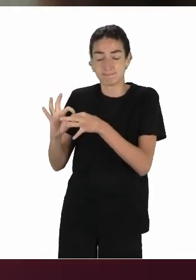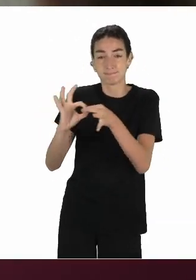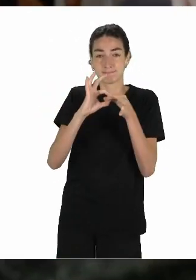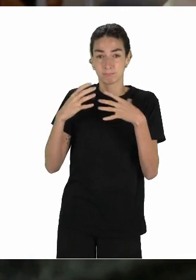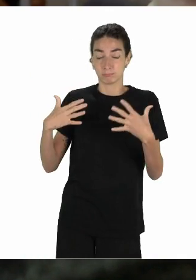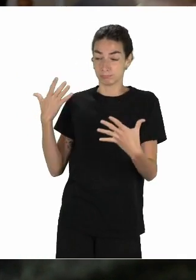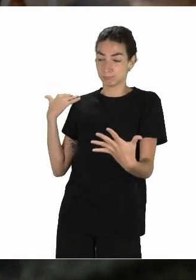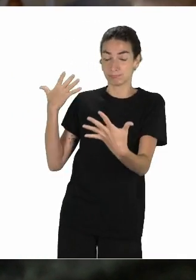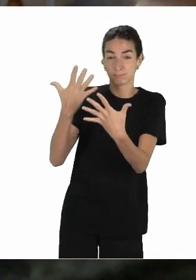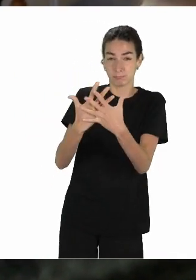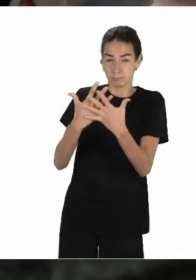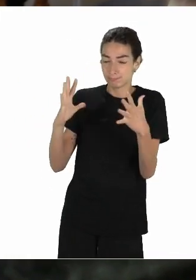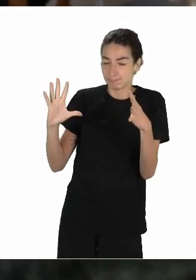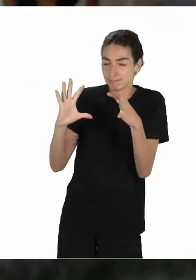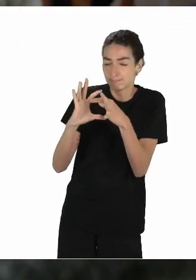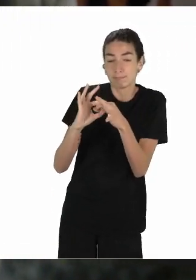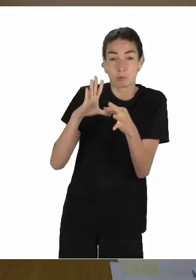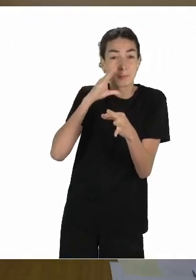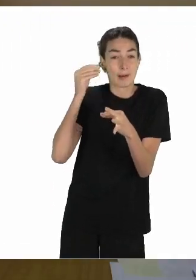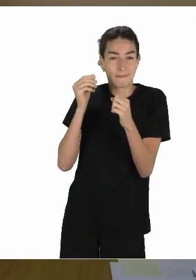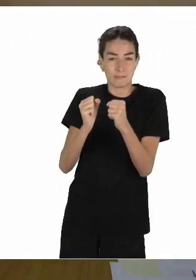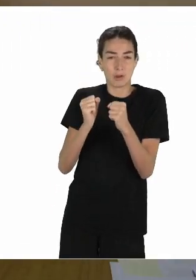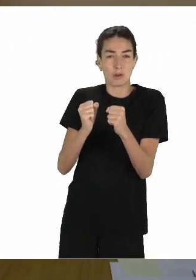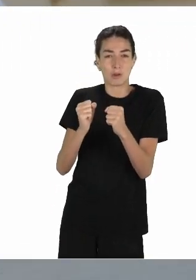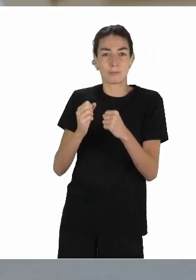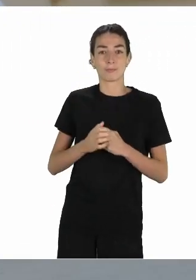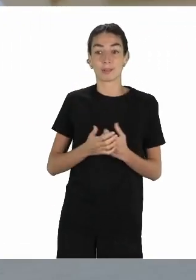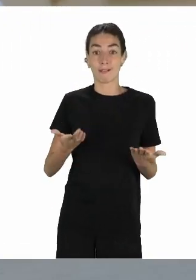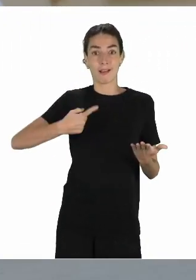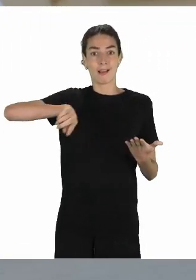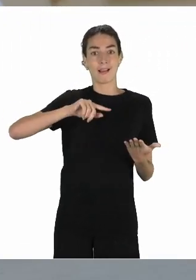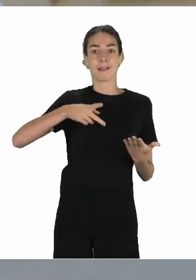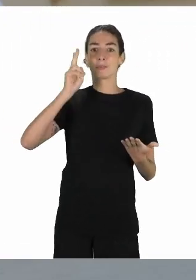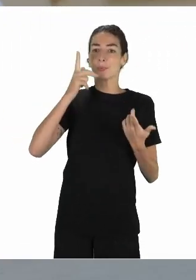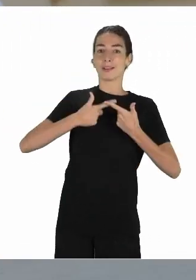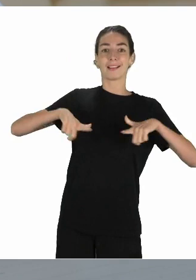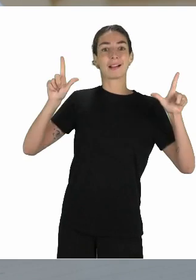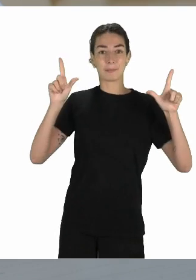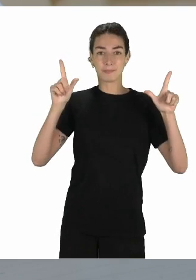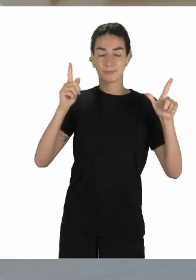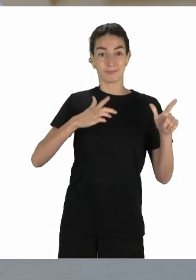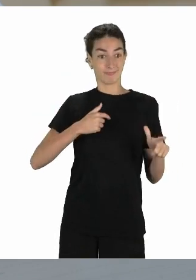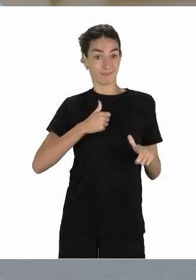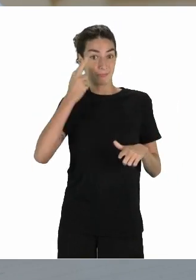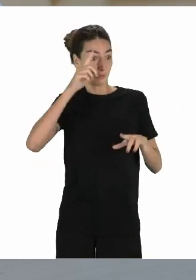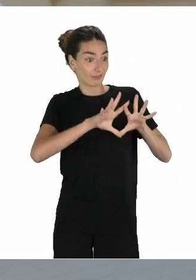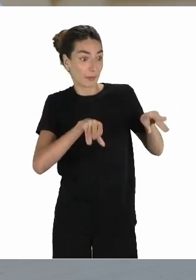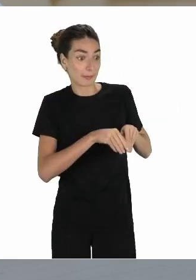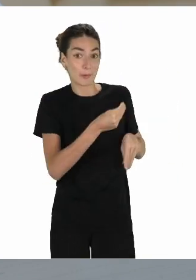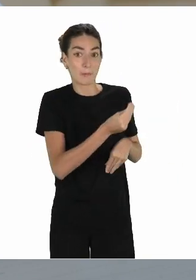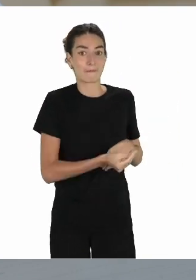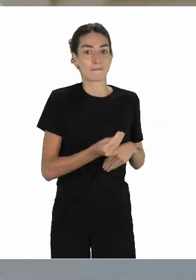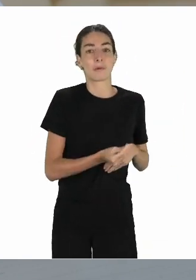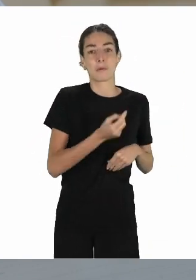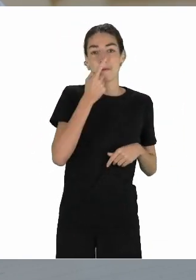c'est vraiment des relations humaines assez fortes et qui se sont liées au fil du temps. Maintenant, on a un peu plus de liberté, même personnellement, pour la famille, pour